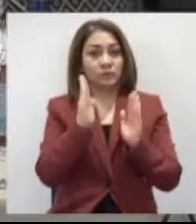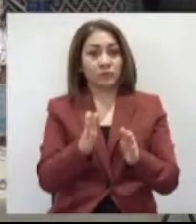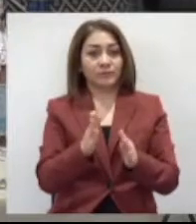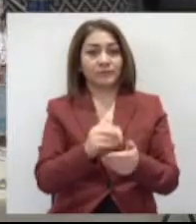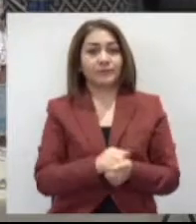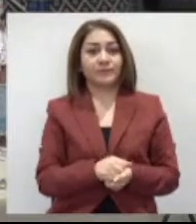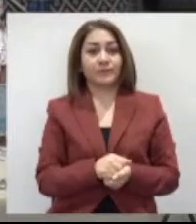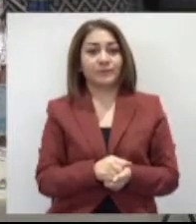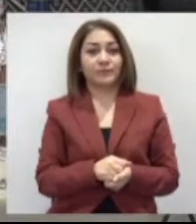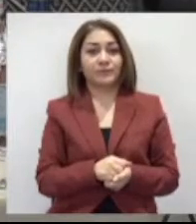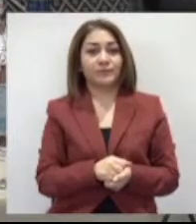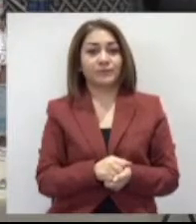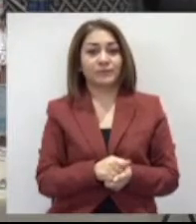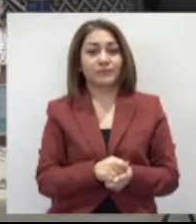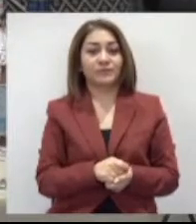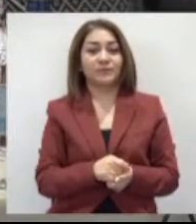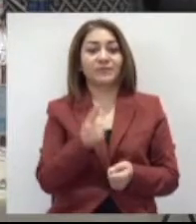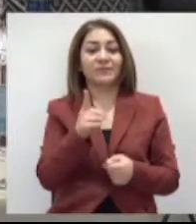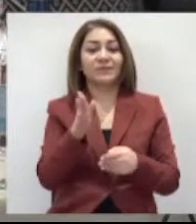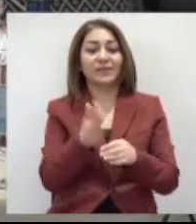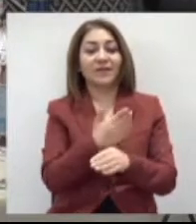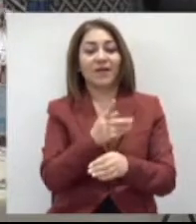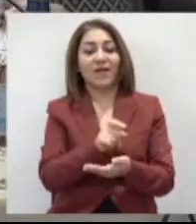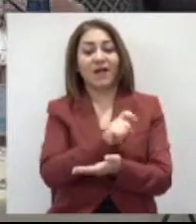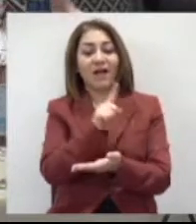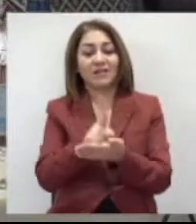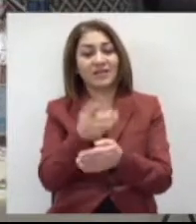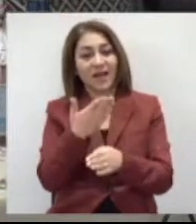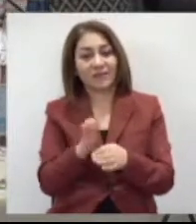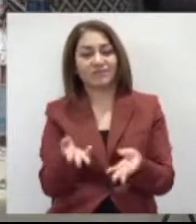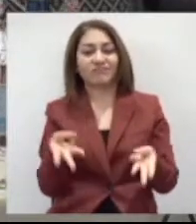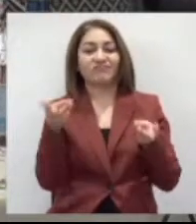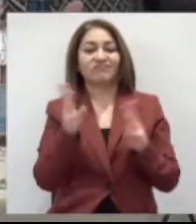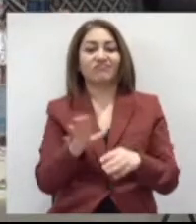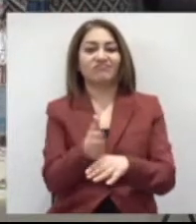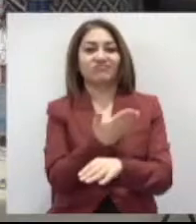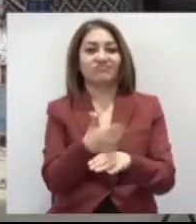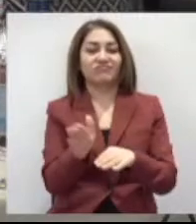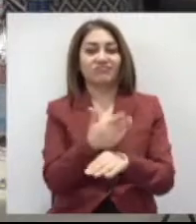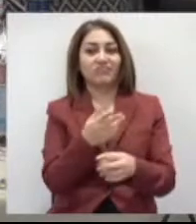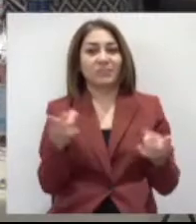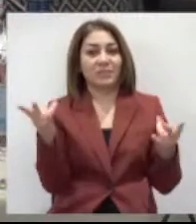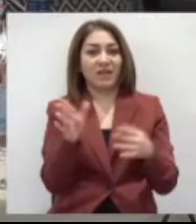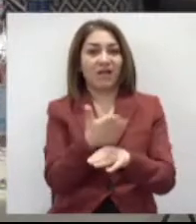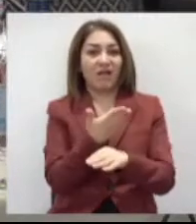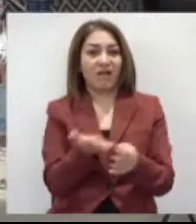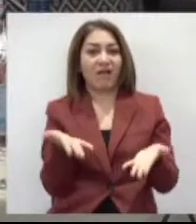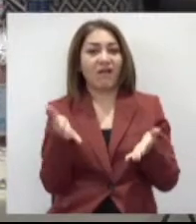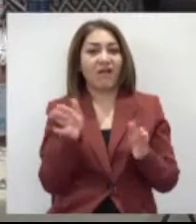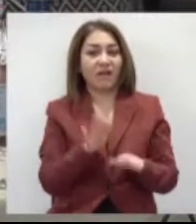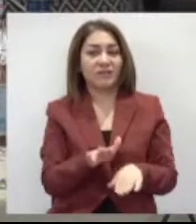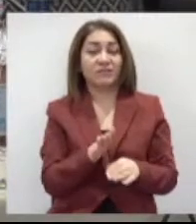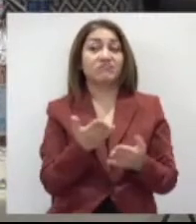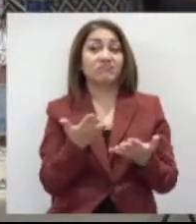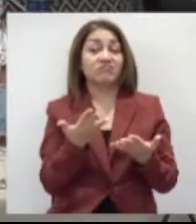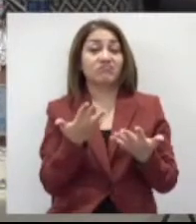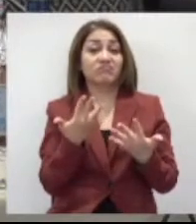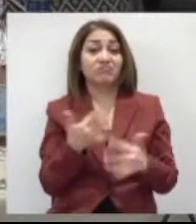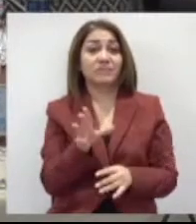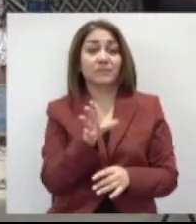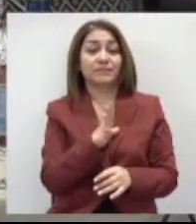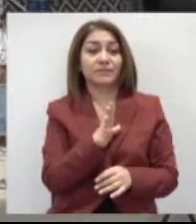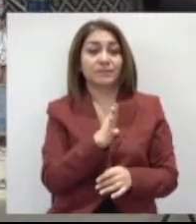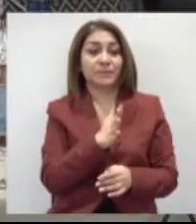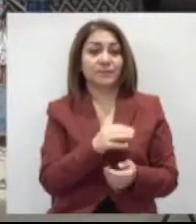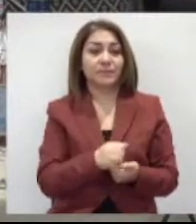եթե օրինակ մի ենթահարց առանձնացնում ես, ստիպված ես արդեն նաև մնացածն էլ առանձնացնել, ու դա ըստ էության երբեմն